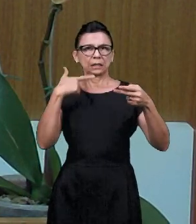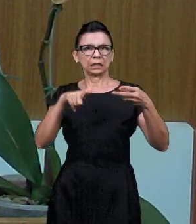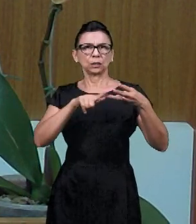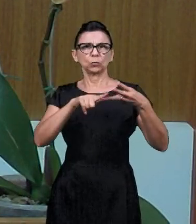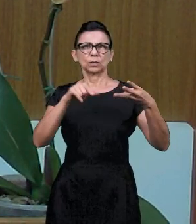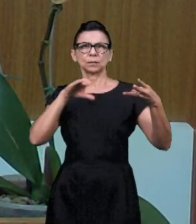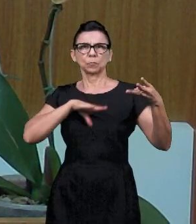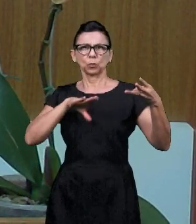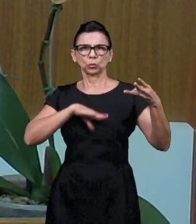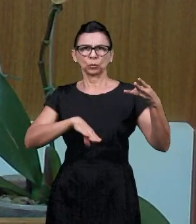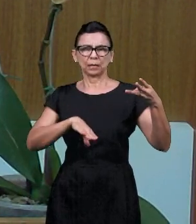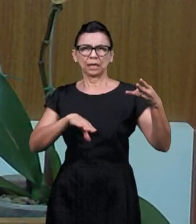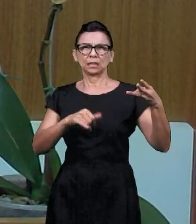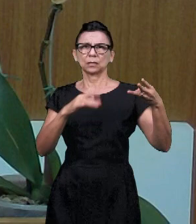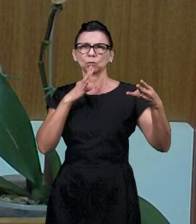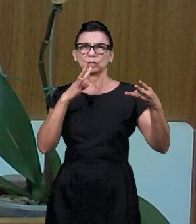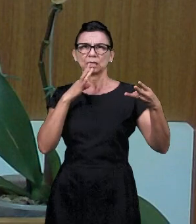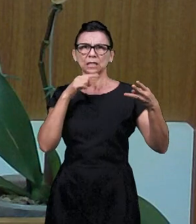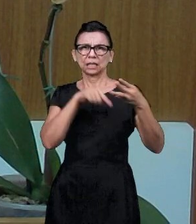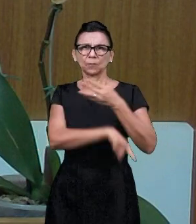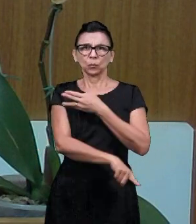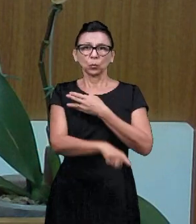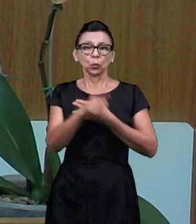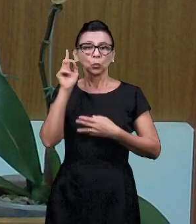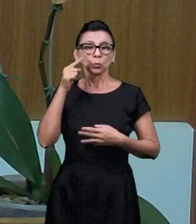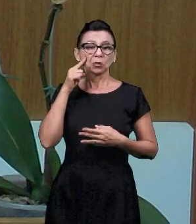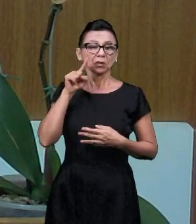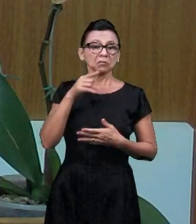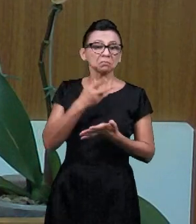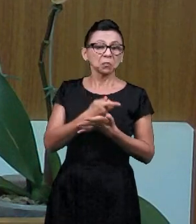erreur de portugais dans ses écritures.